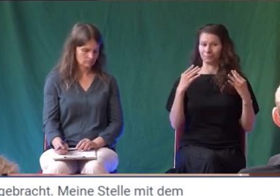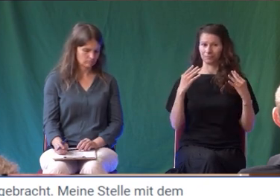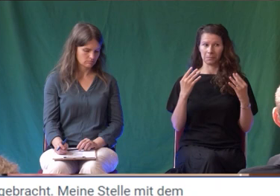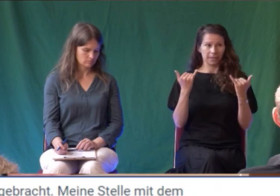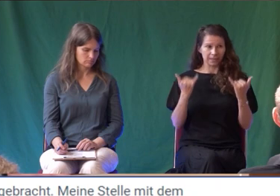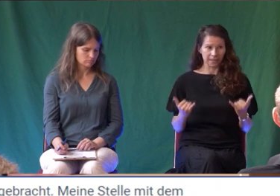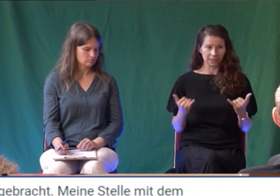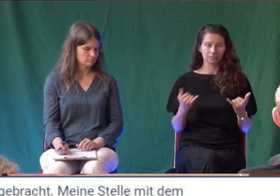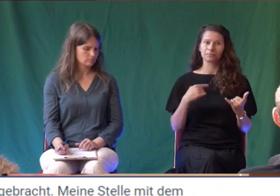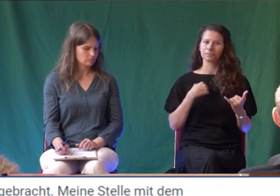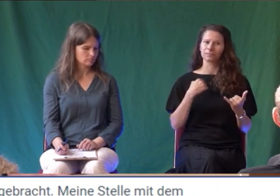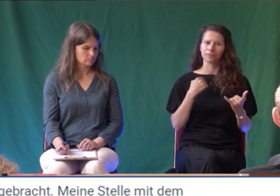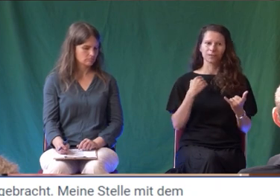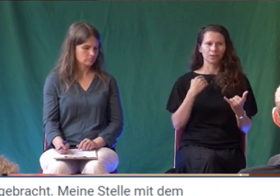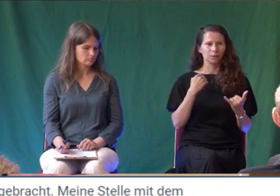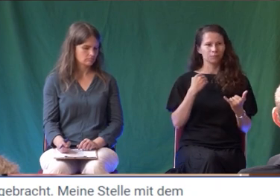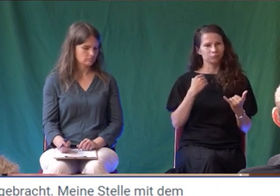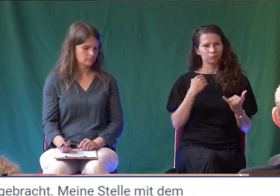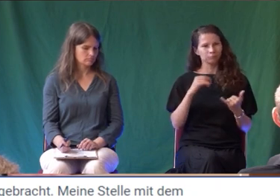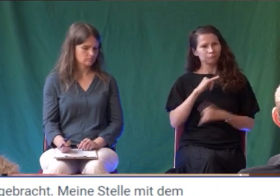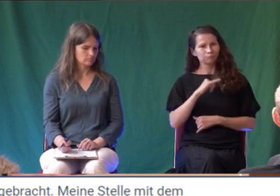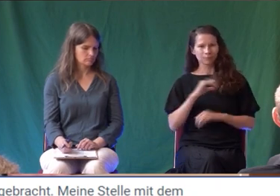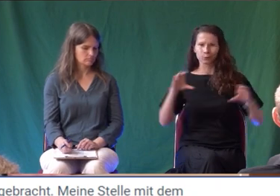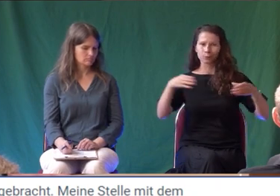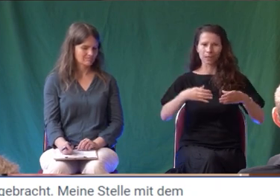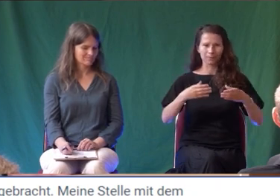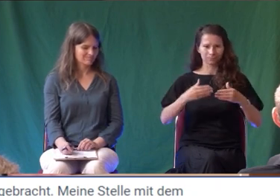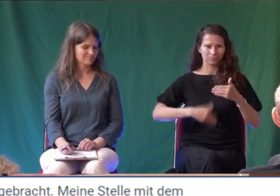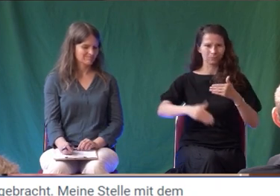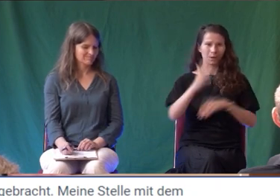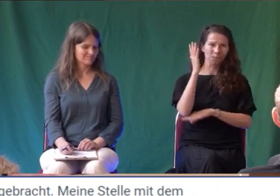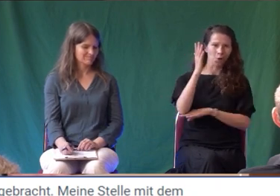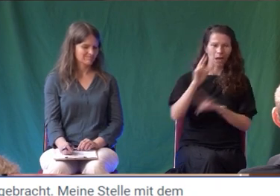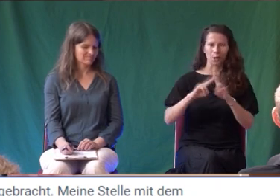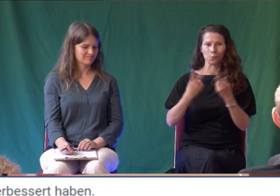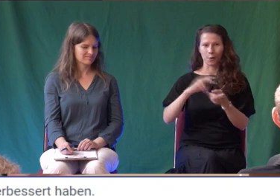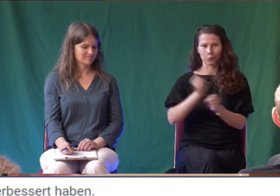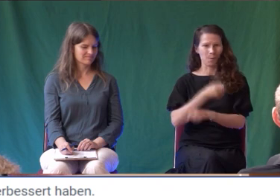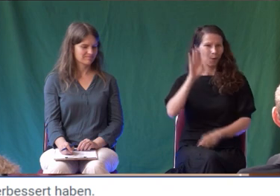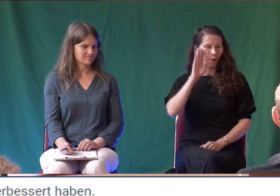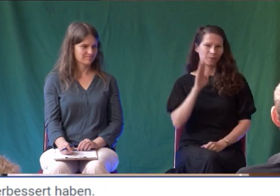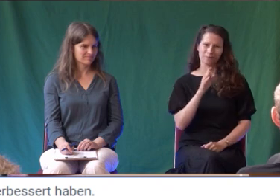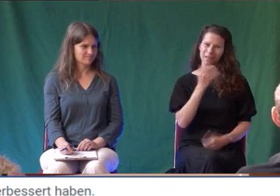ich mit Ihnen gemeinsam auf die Vorträge und die Workshops gespannt dankeschön